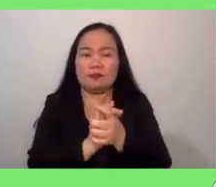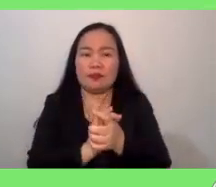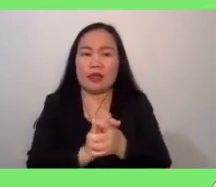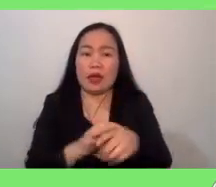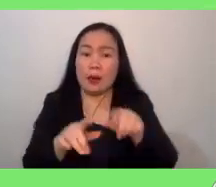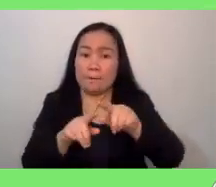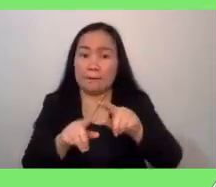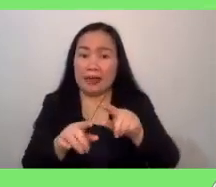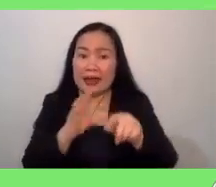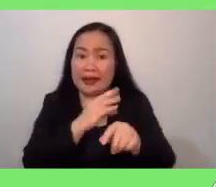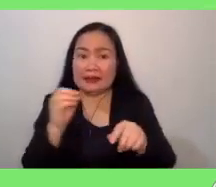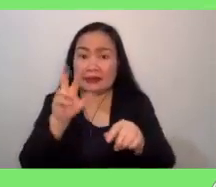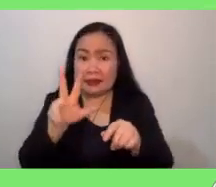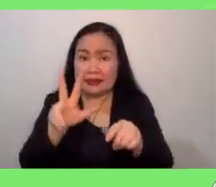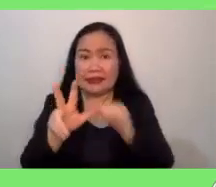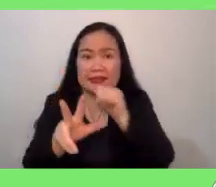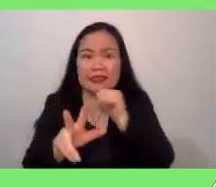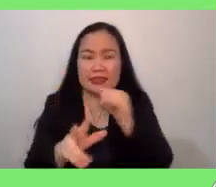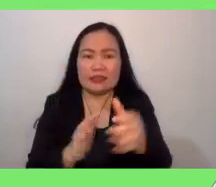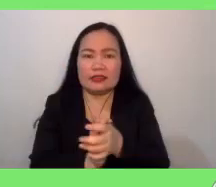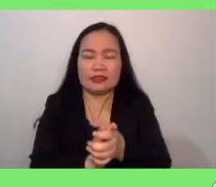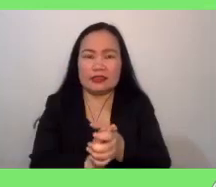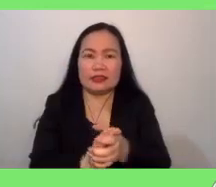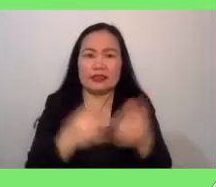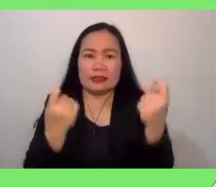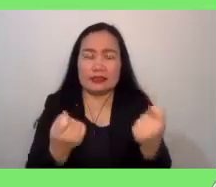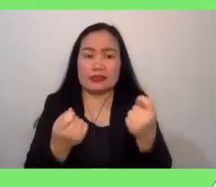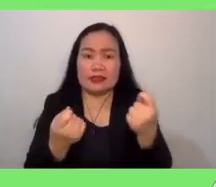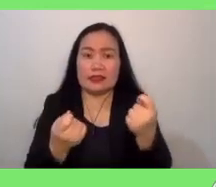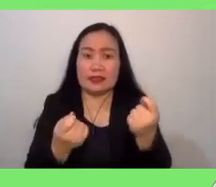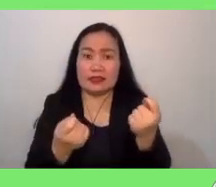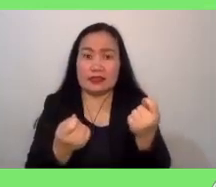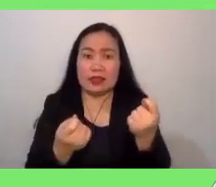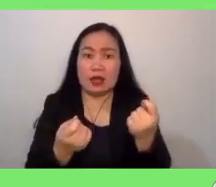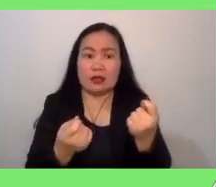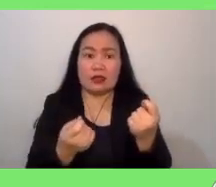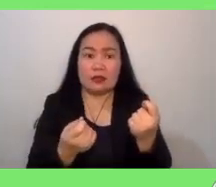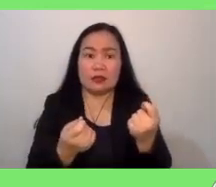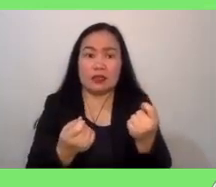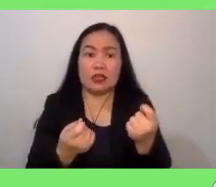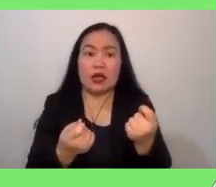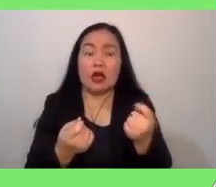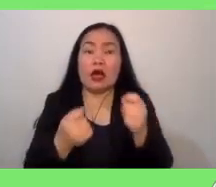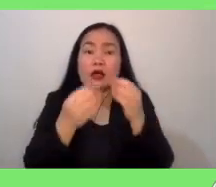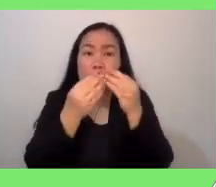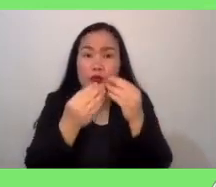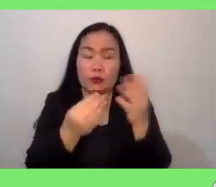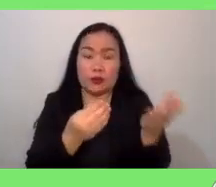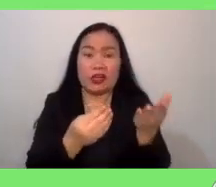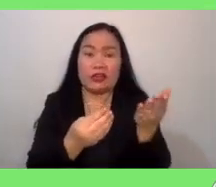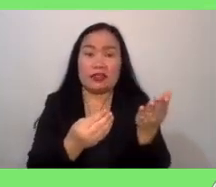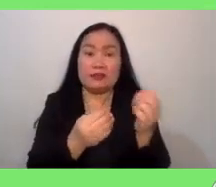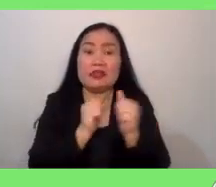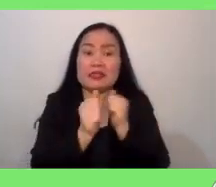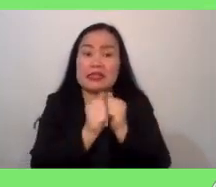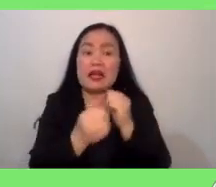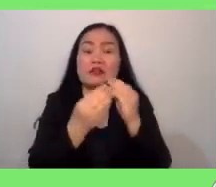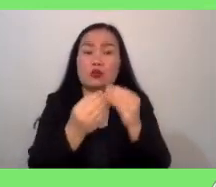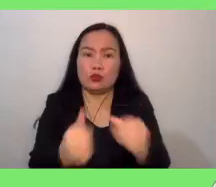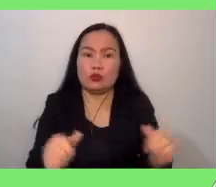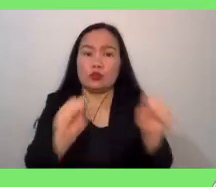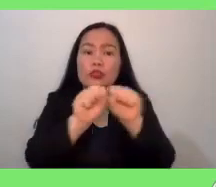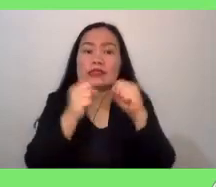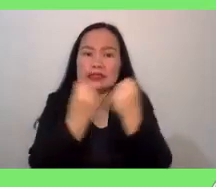So, ibig sabihin, dito papasok yung concept ng solution set. Ang solution